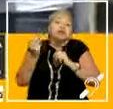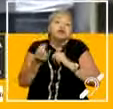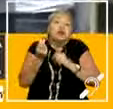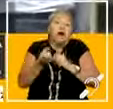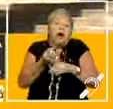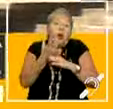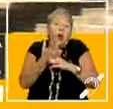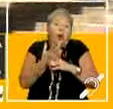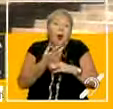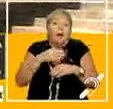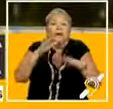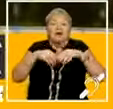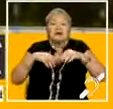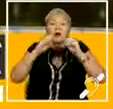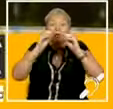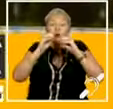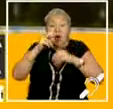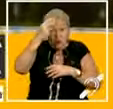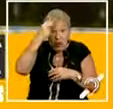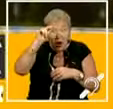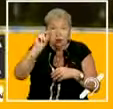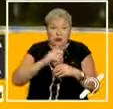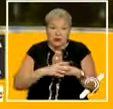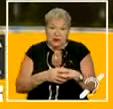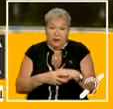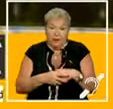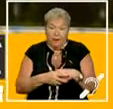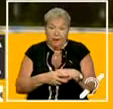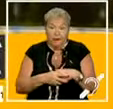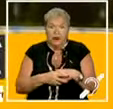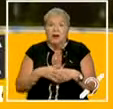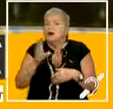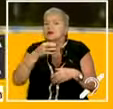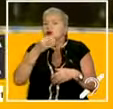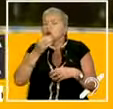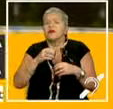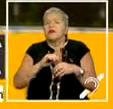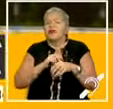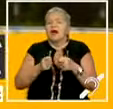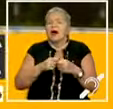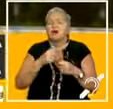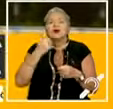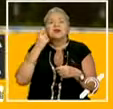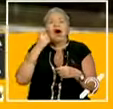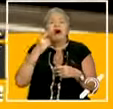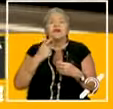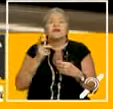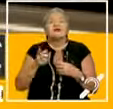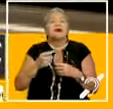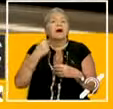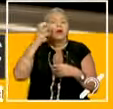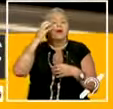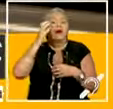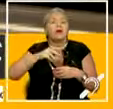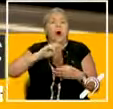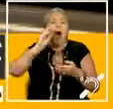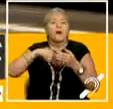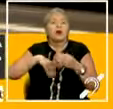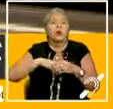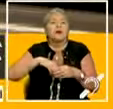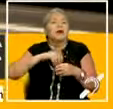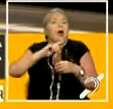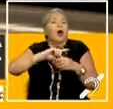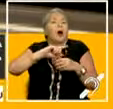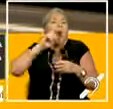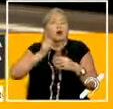comunicate de Ministerul Educației. Diana, cum au reacționat sindicaliștii când au aflat că guvernul a adoptat deja ordonanța de urgență cu majorările în